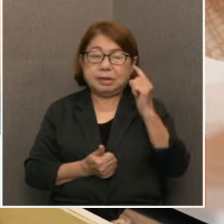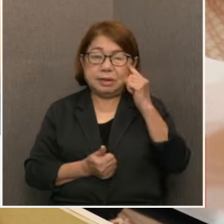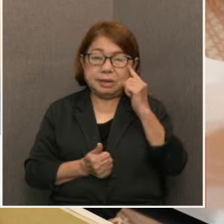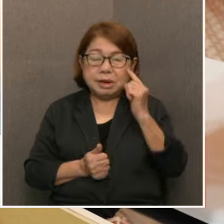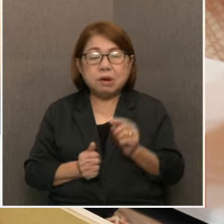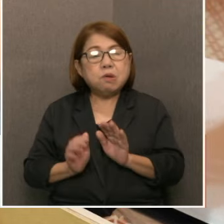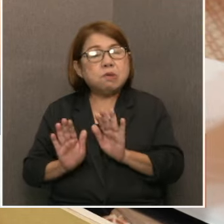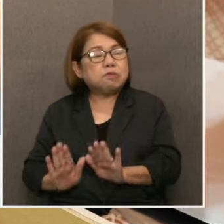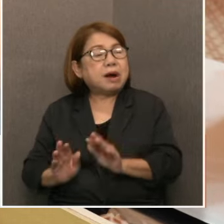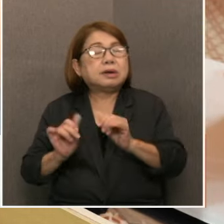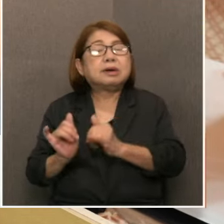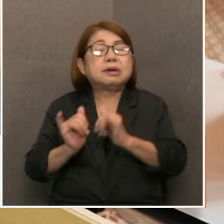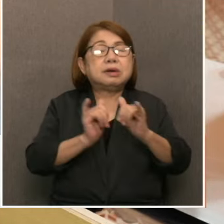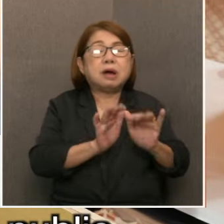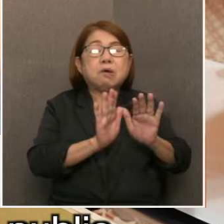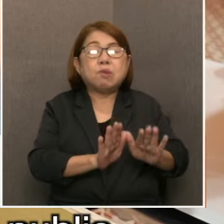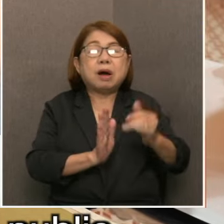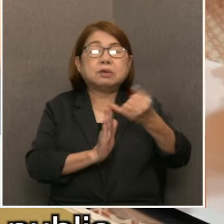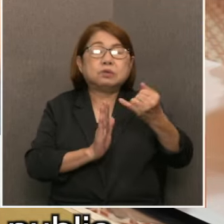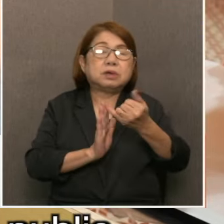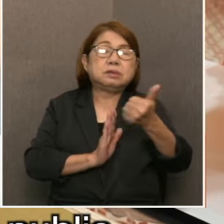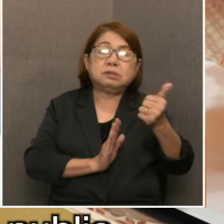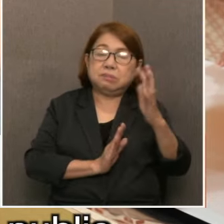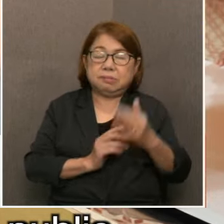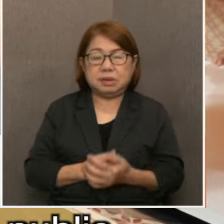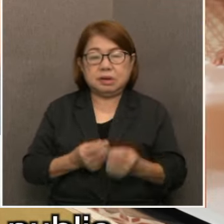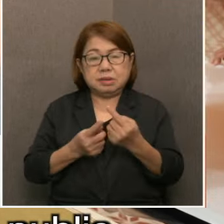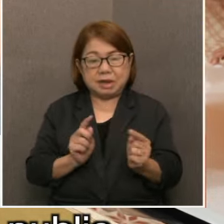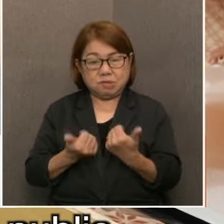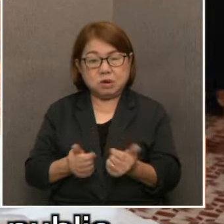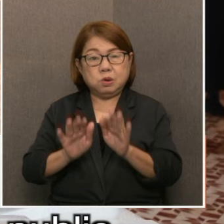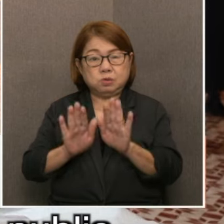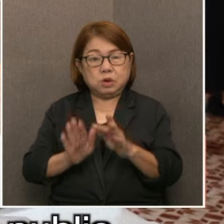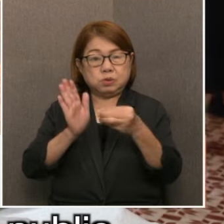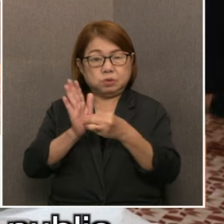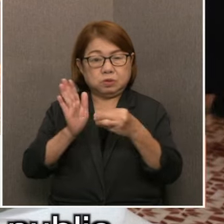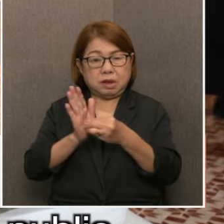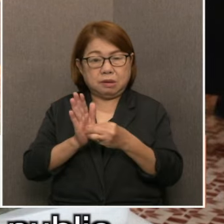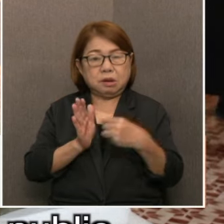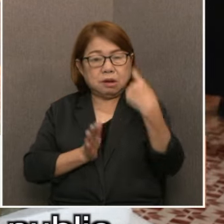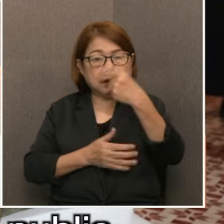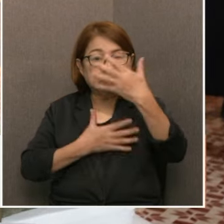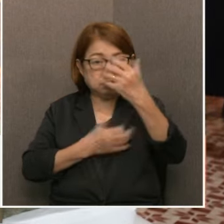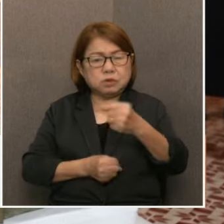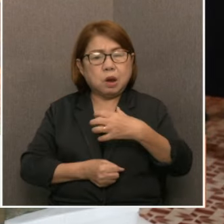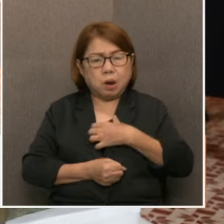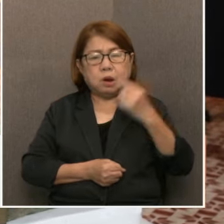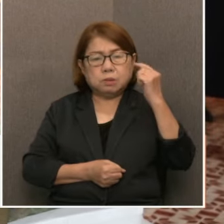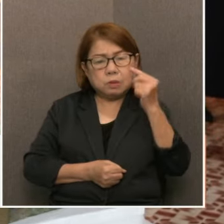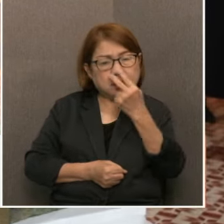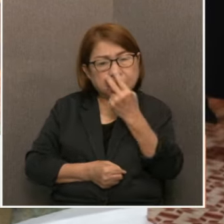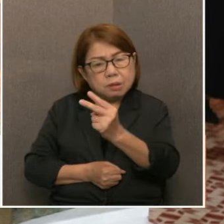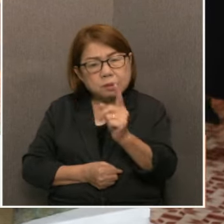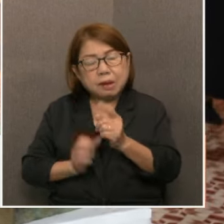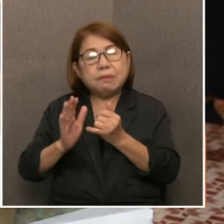เก็บรักษาไว้ที่อื่นซึ่งระหว่างเก็บรักษาประชาชนที่สนใจค่ะสามารถเข้ามาเยี่ยมชมได้ที่พิพิธภัณฑส